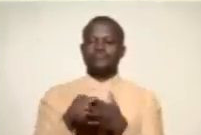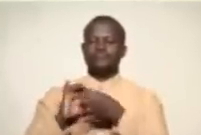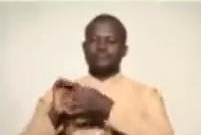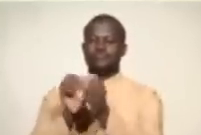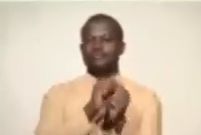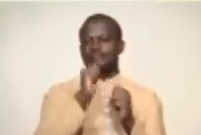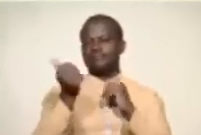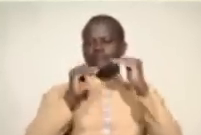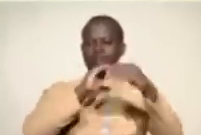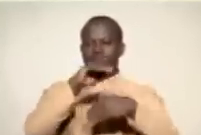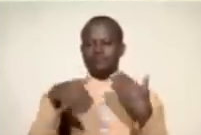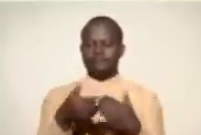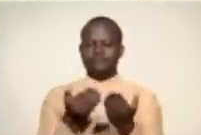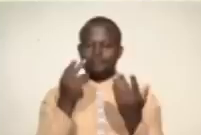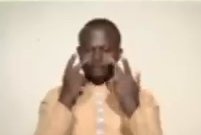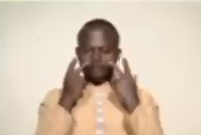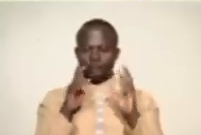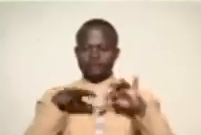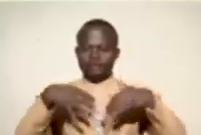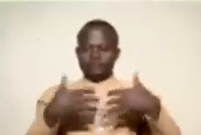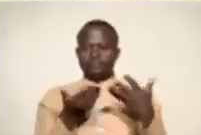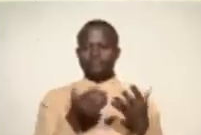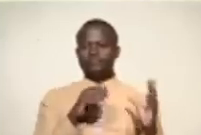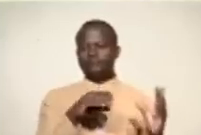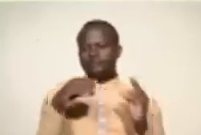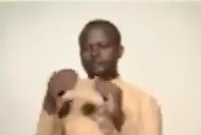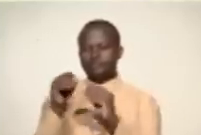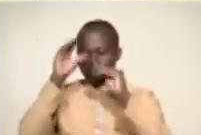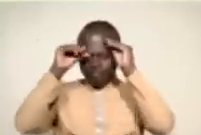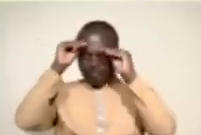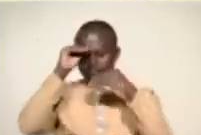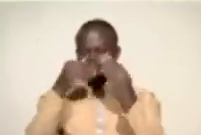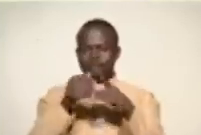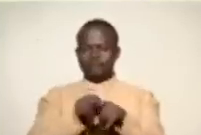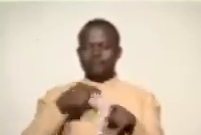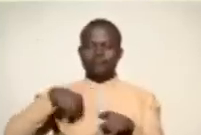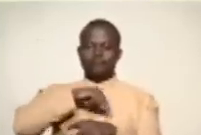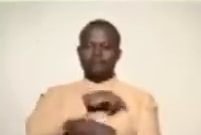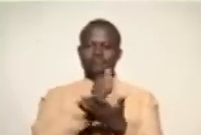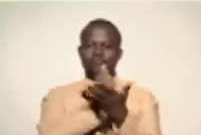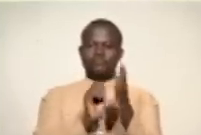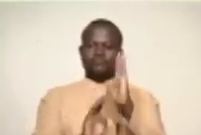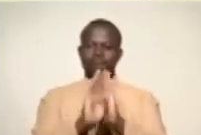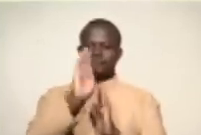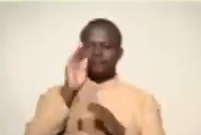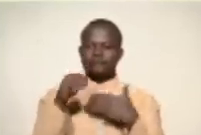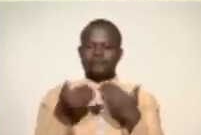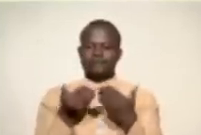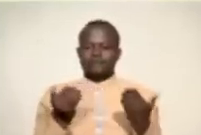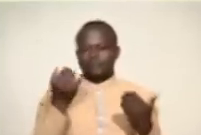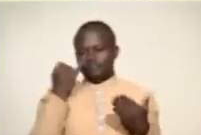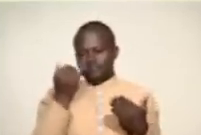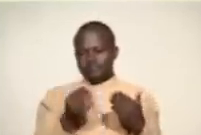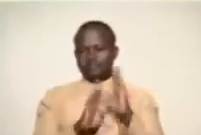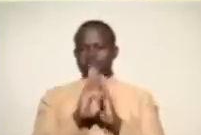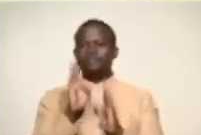n'izindi nzego tukareba ukuntu ababimukira twabigiraho, natwe tukabafasha bagatera imbere, kuko iyo ateye imbere